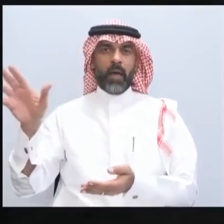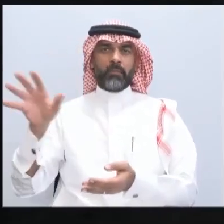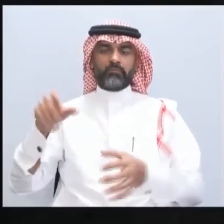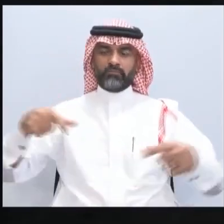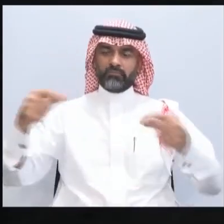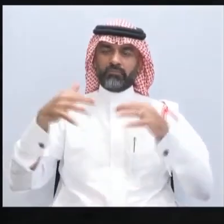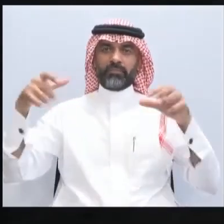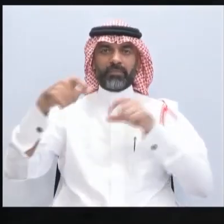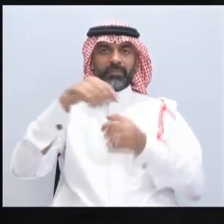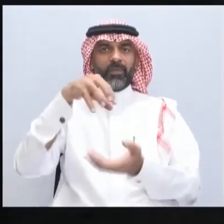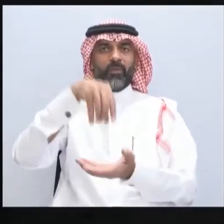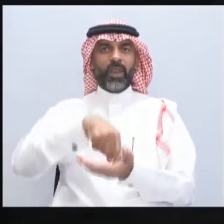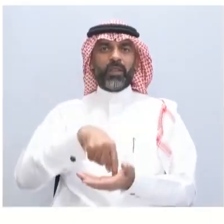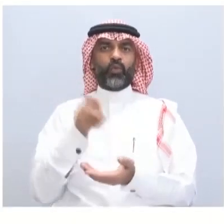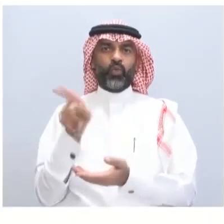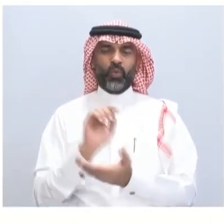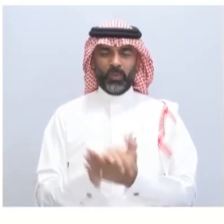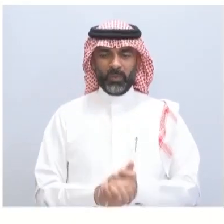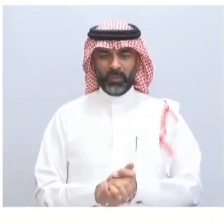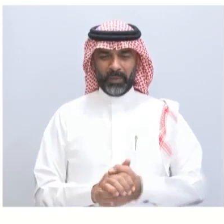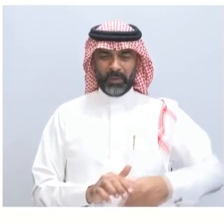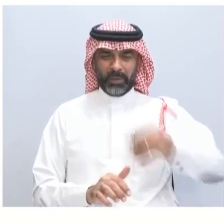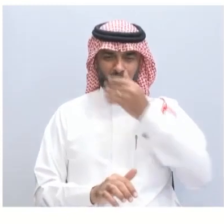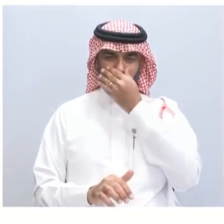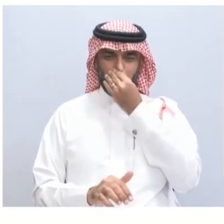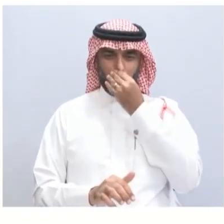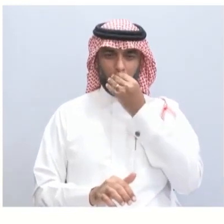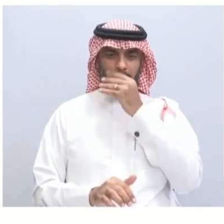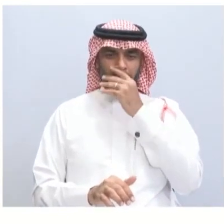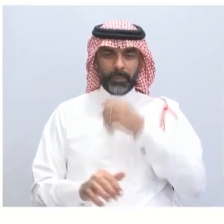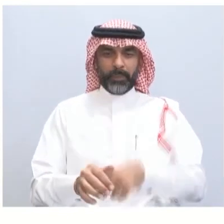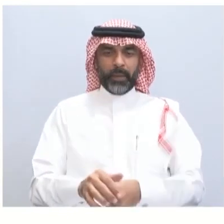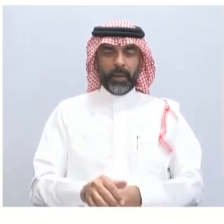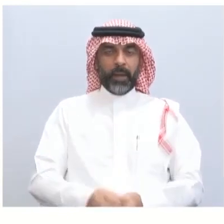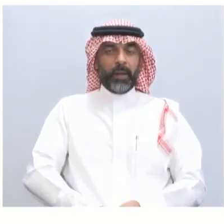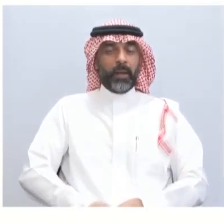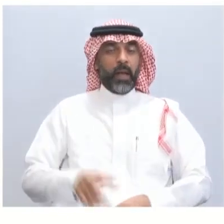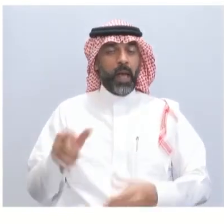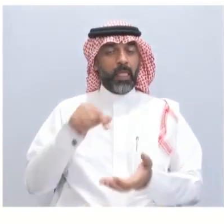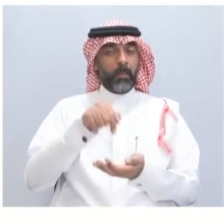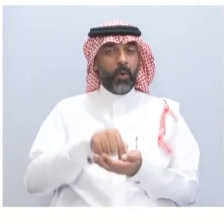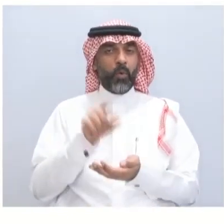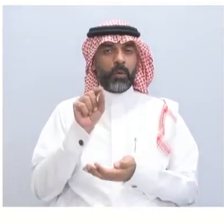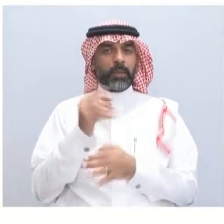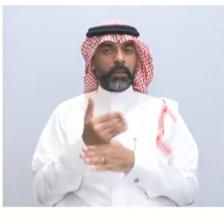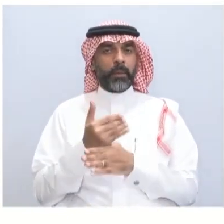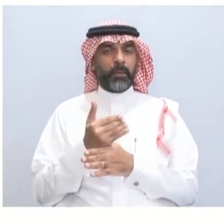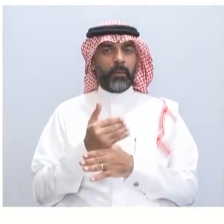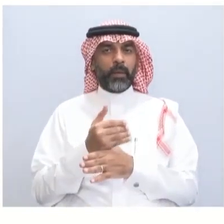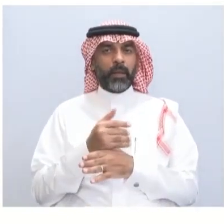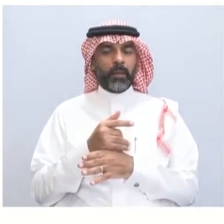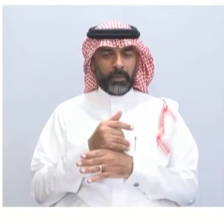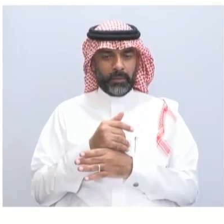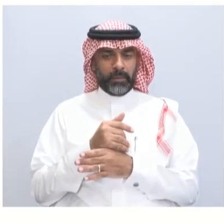وافريقيا واوروبا احسنتم يتميز هذا الموقع بانه جعل شبه